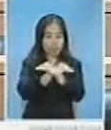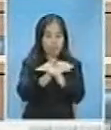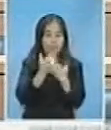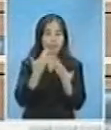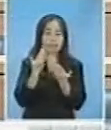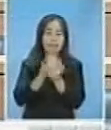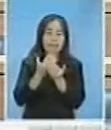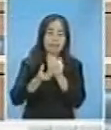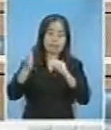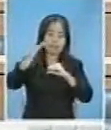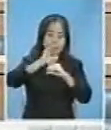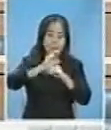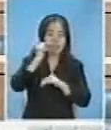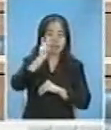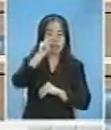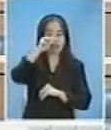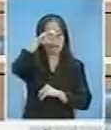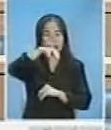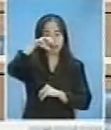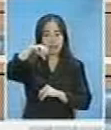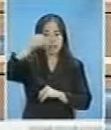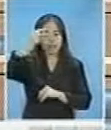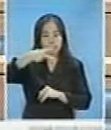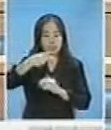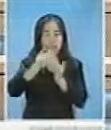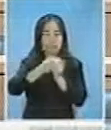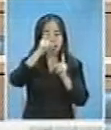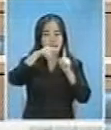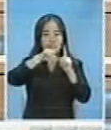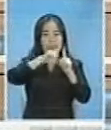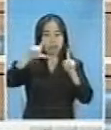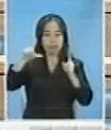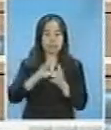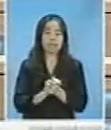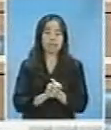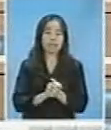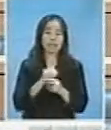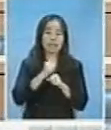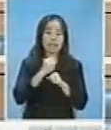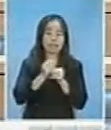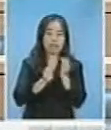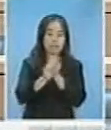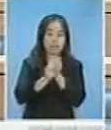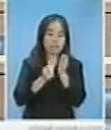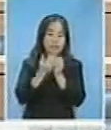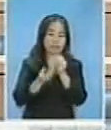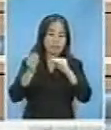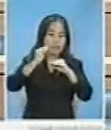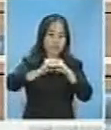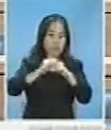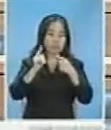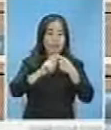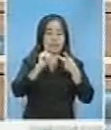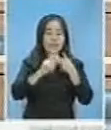างน้อย2กรมด้วยกันนะครับหลายพันล้านนะครับนั่นแปลยติเพิ่มนะครับโดยเฉพาะเงินของงบประม